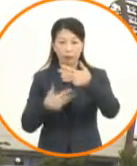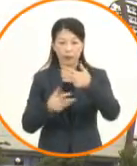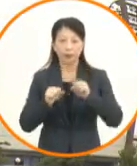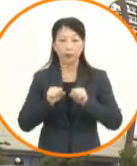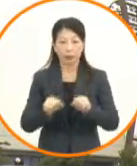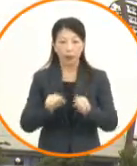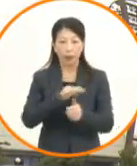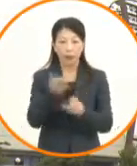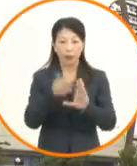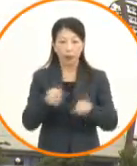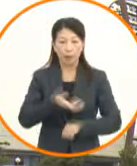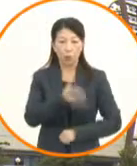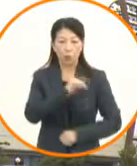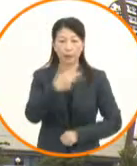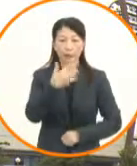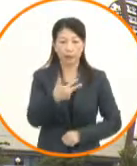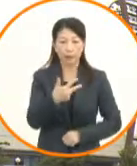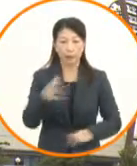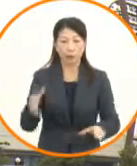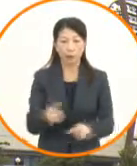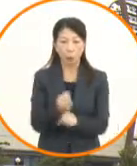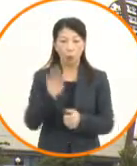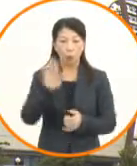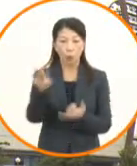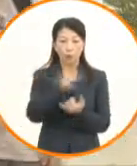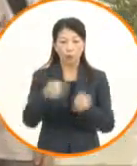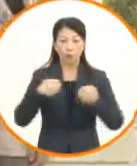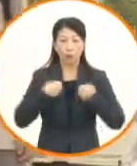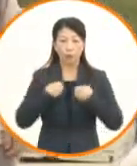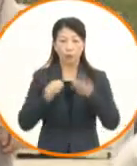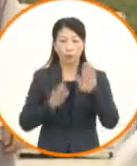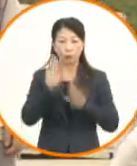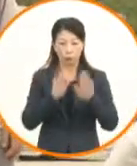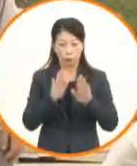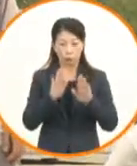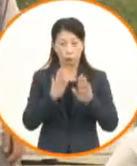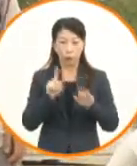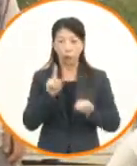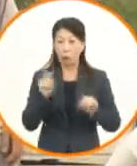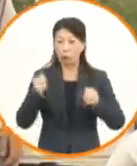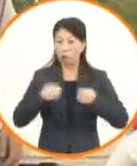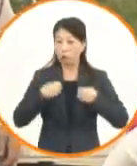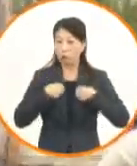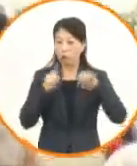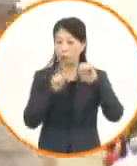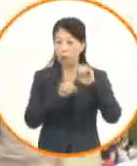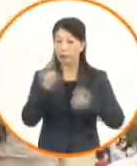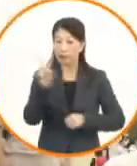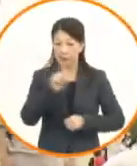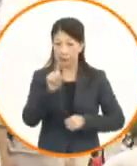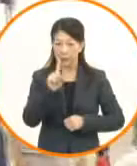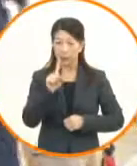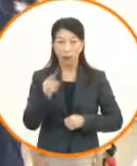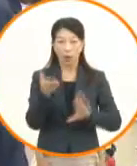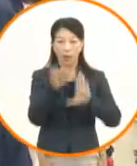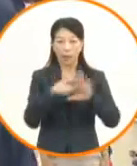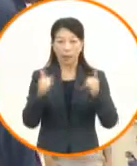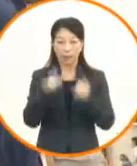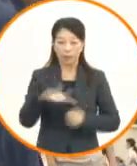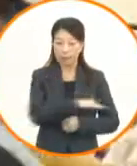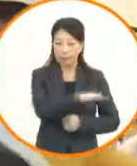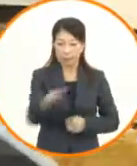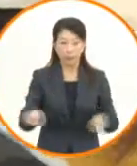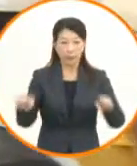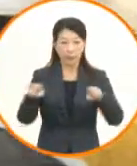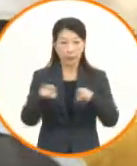われた愛知県岡崎市総合防災訓練の様子。この防災訓練の目的は何といっても県民総